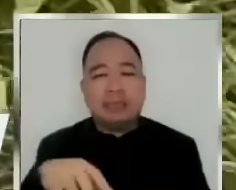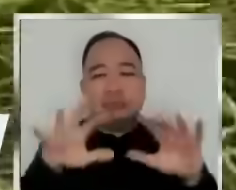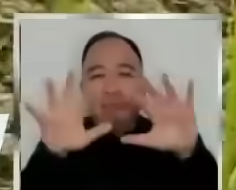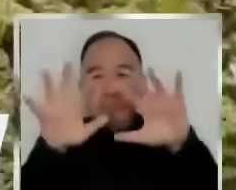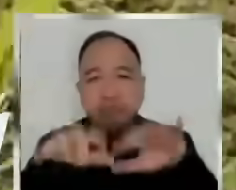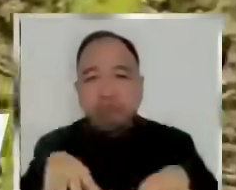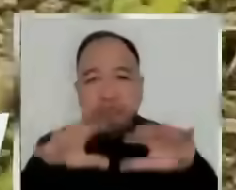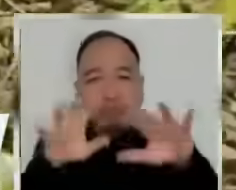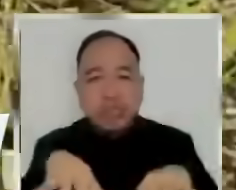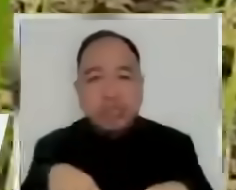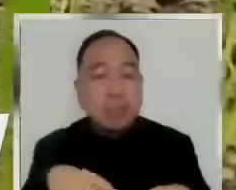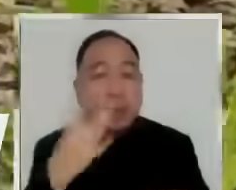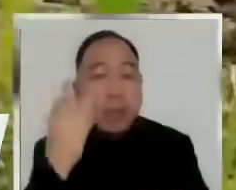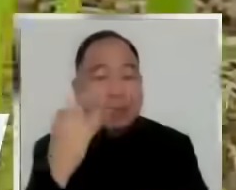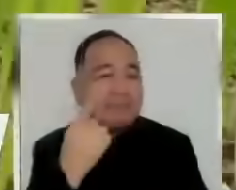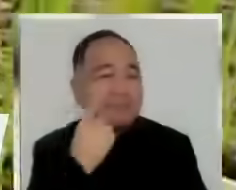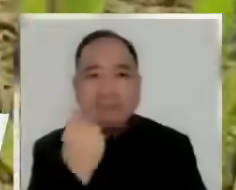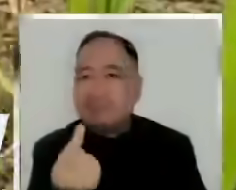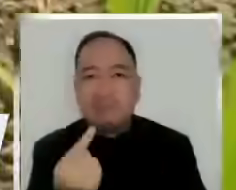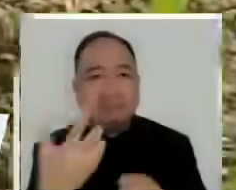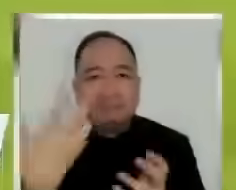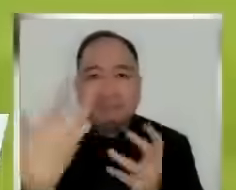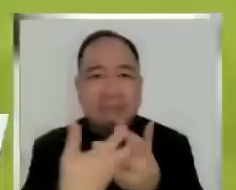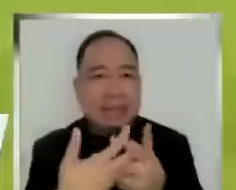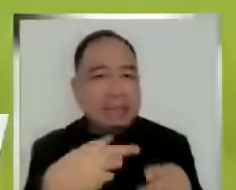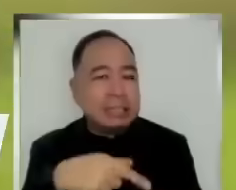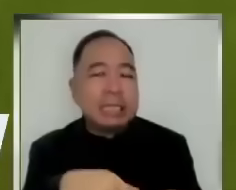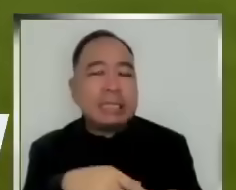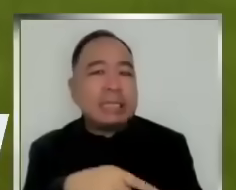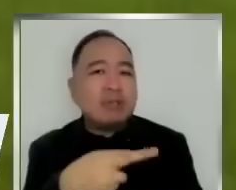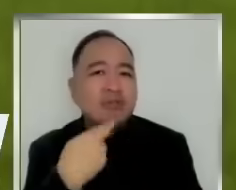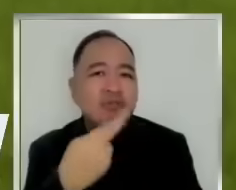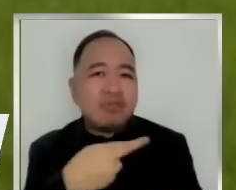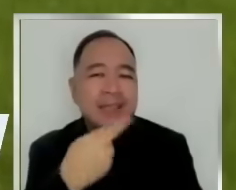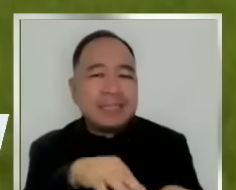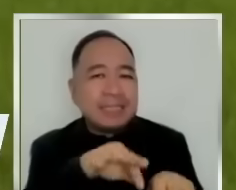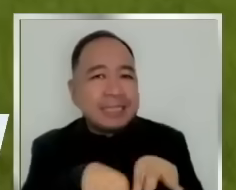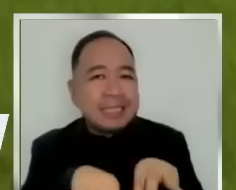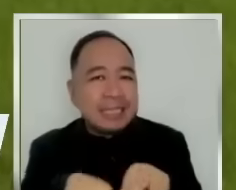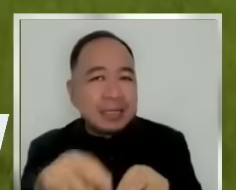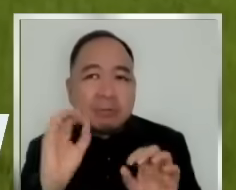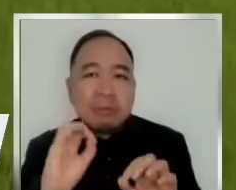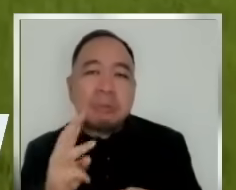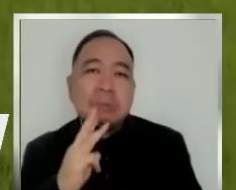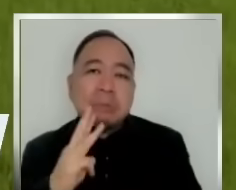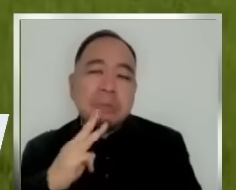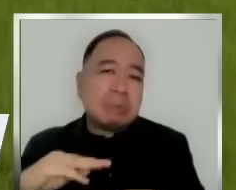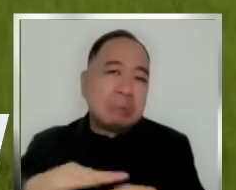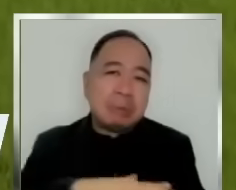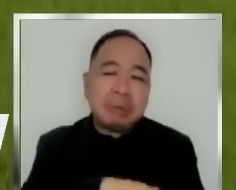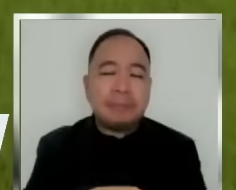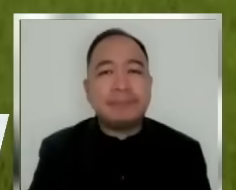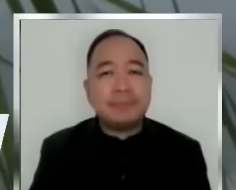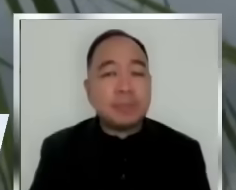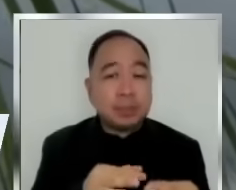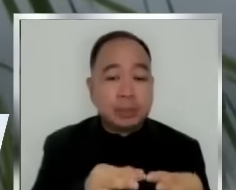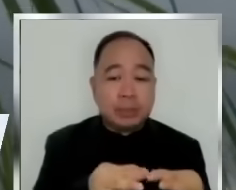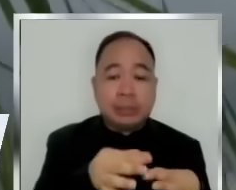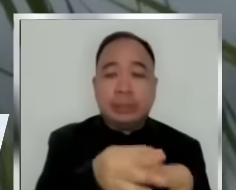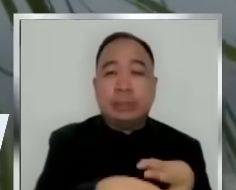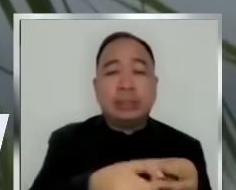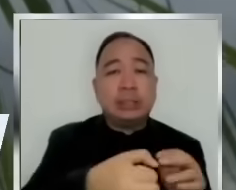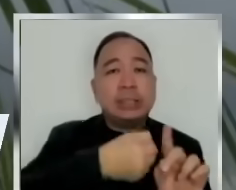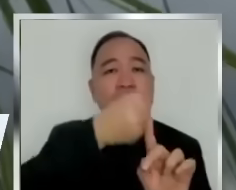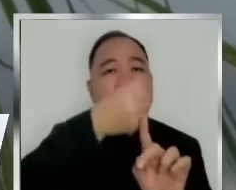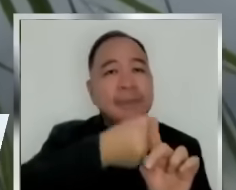ng palay kasi hindi ito malalagyan ng tubig. Naurong din sa Setyembre ang pag-aani.